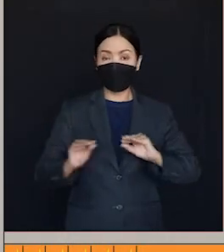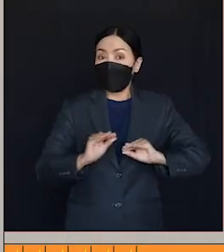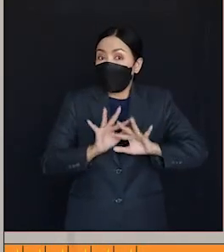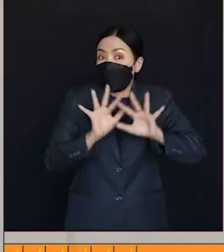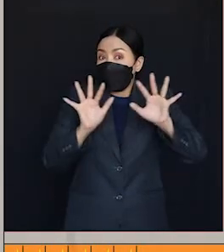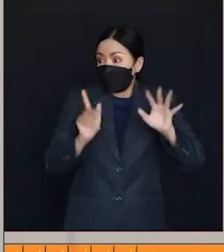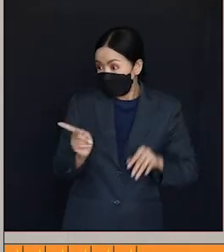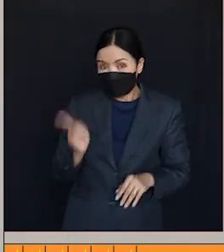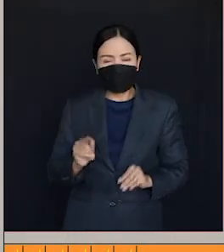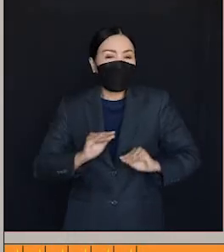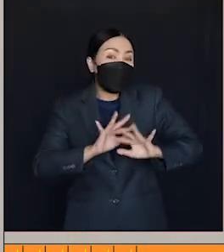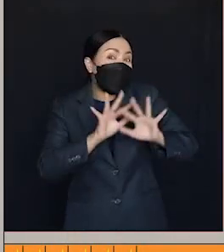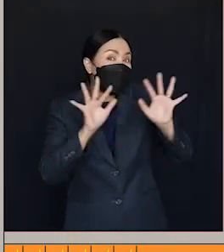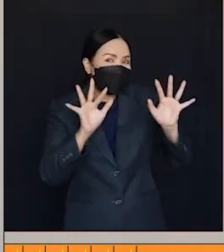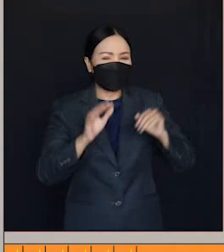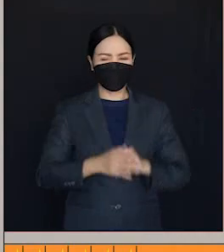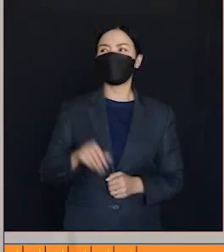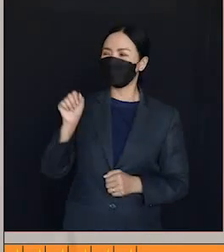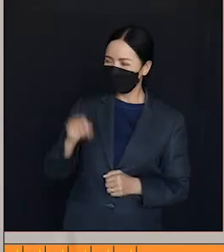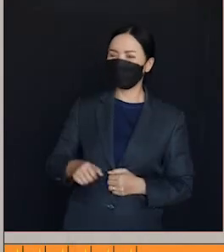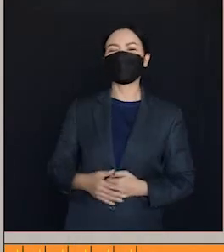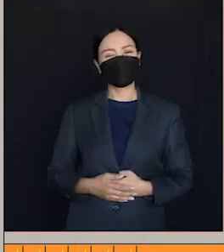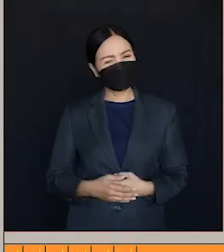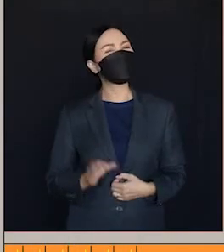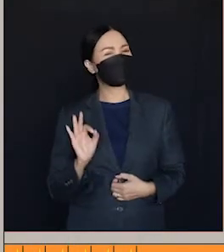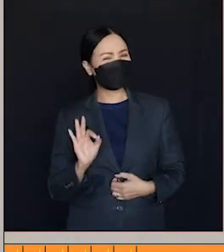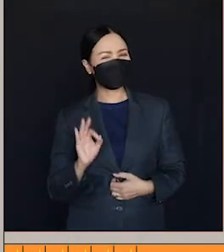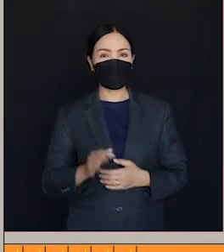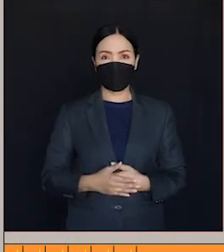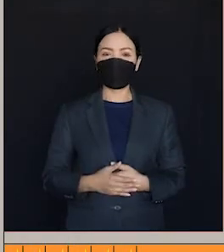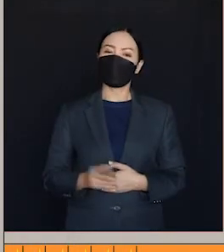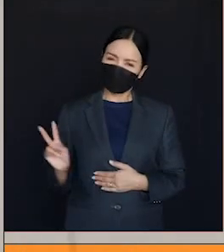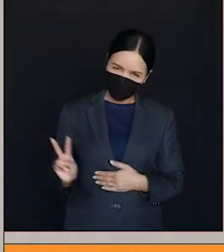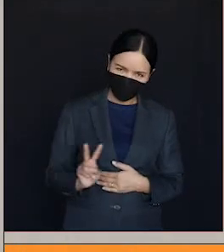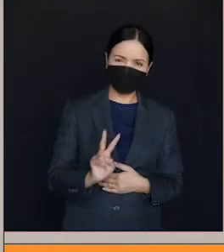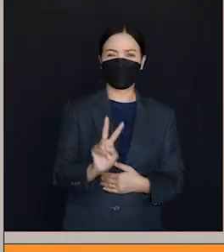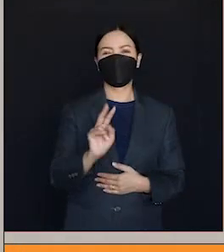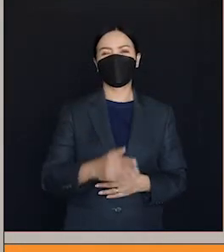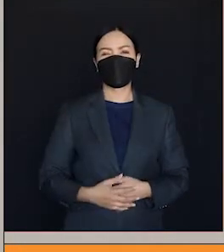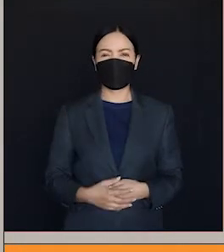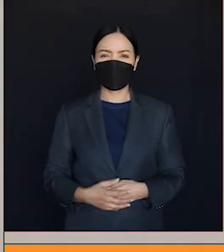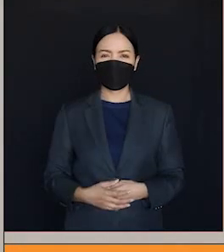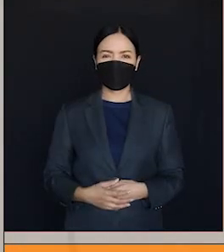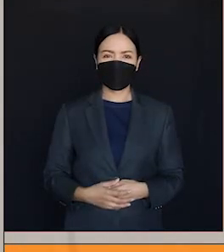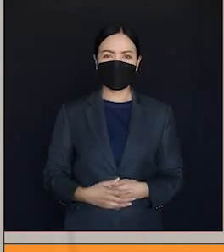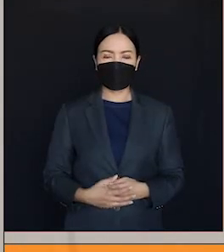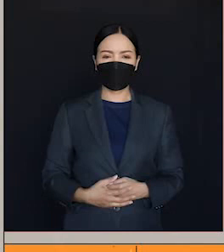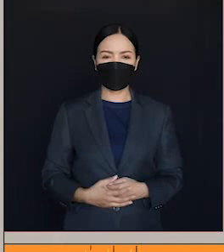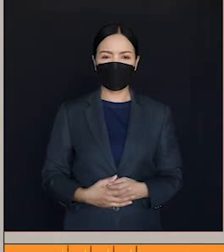าวได้เลย จริงครับว้าวอย่างเง ี้ ยคร ับ ใช่ค่ะ โอเค โอเคเดี๋ยวเราเข้าไปกันเลยค่ะ ได้ครับ ไป